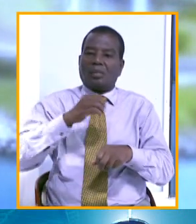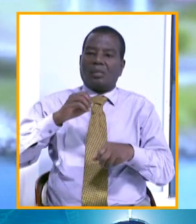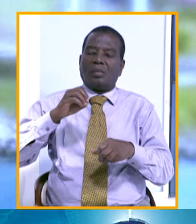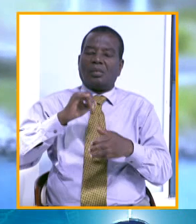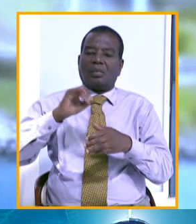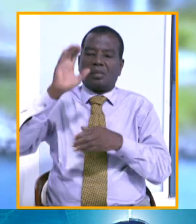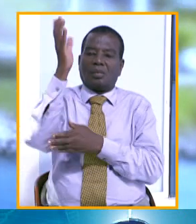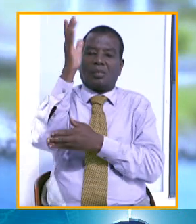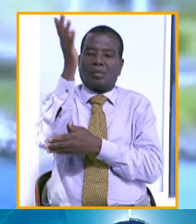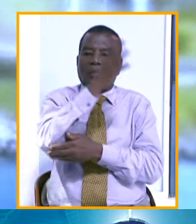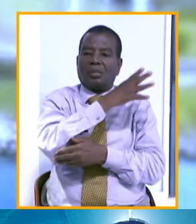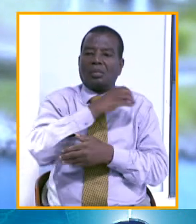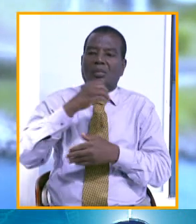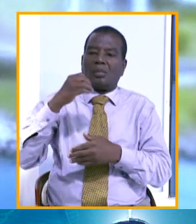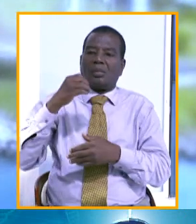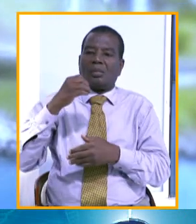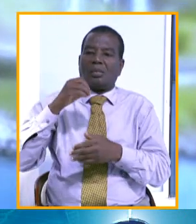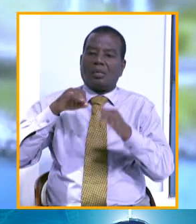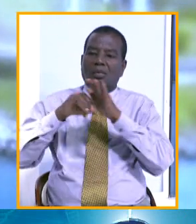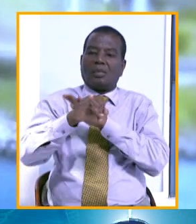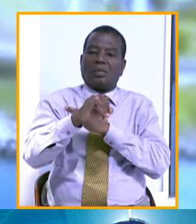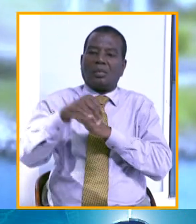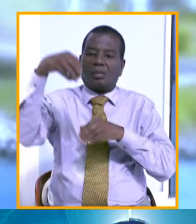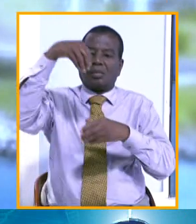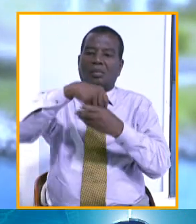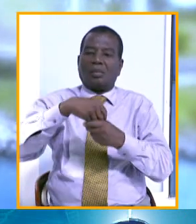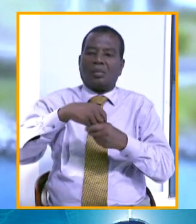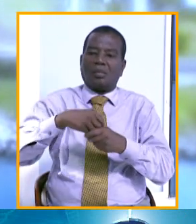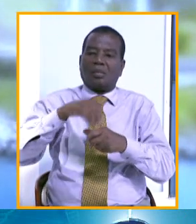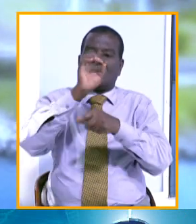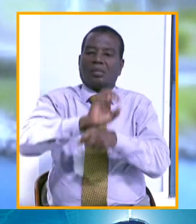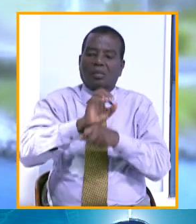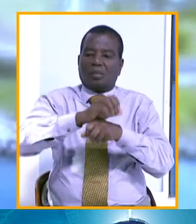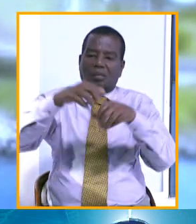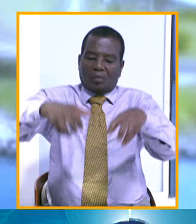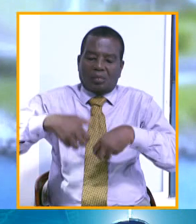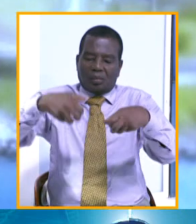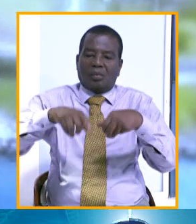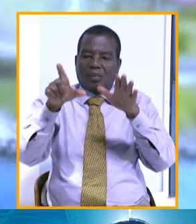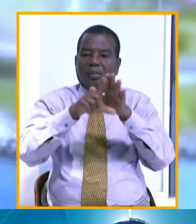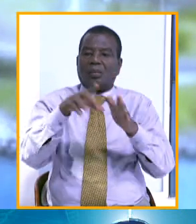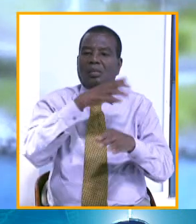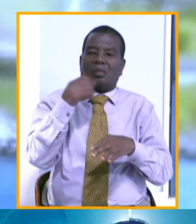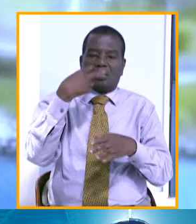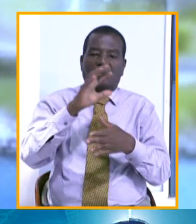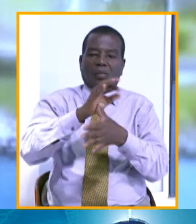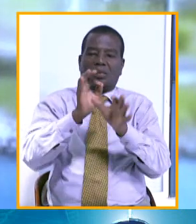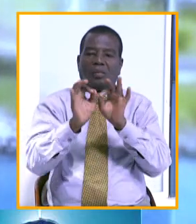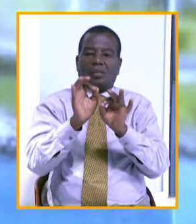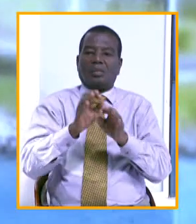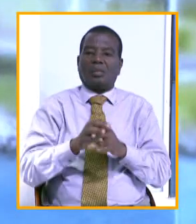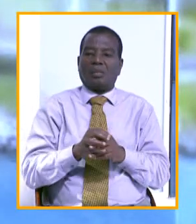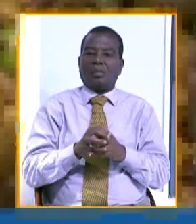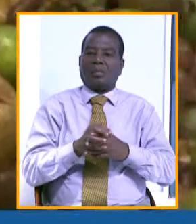comme le macoré et l'agbi sont introduits dans les habitudes culturales. Les explications de Jean-Luc